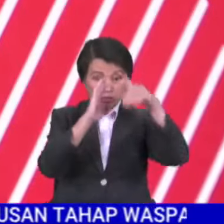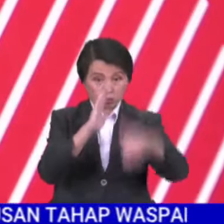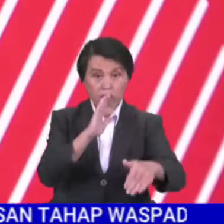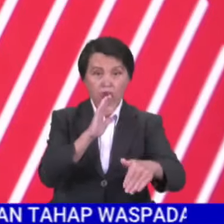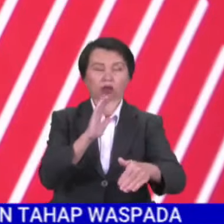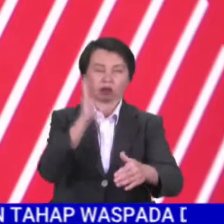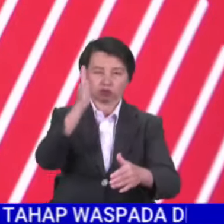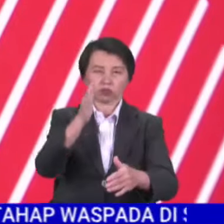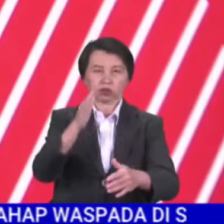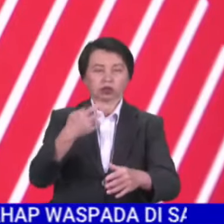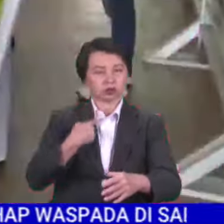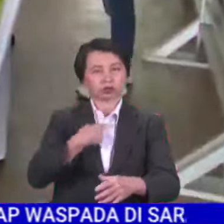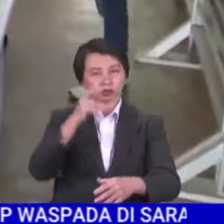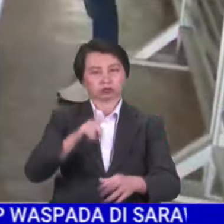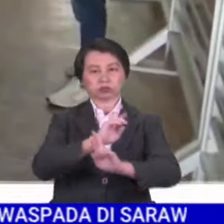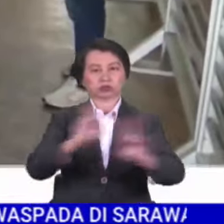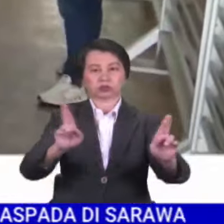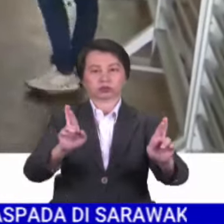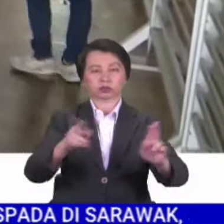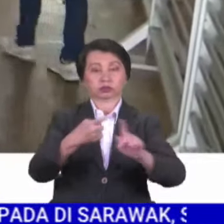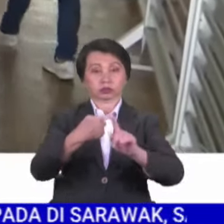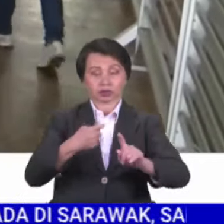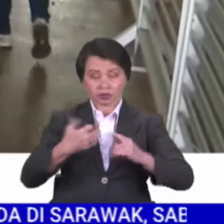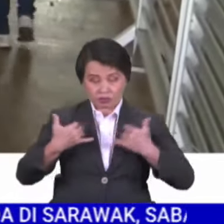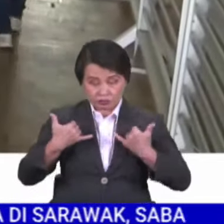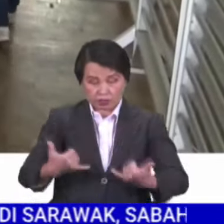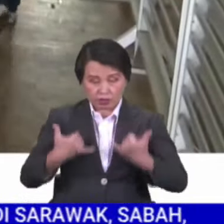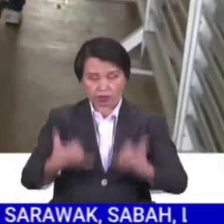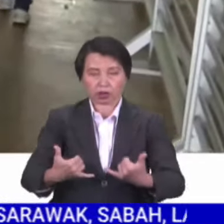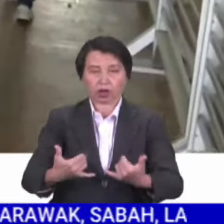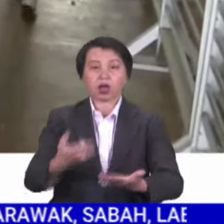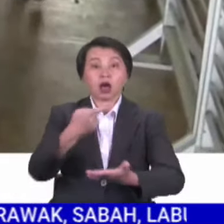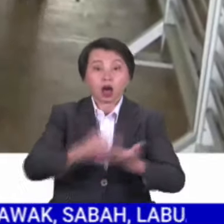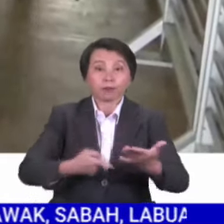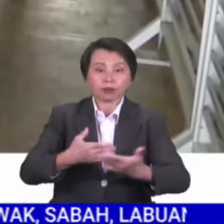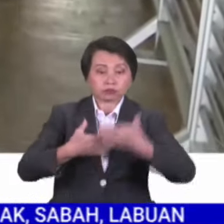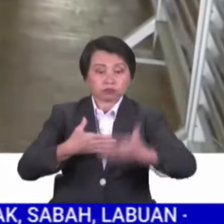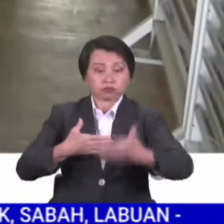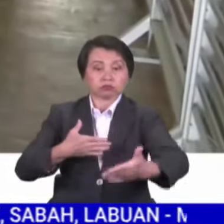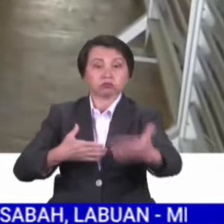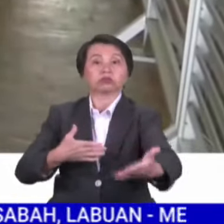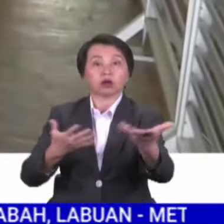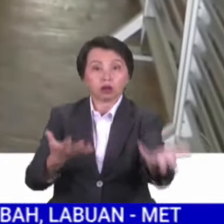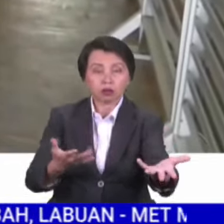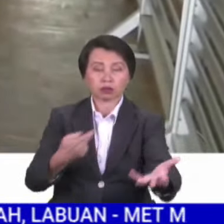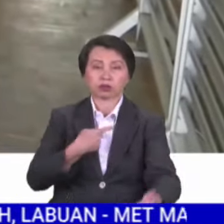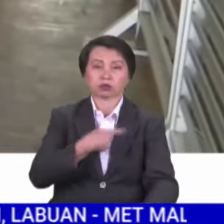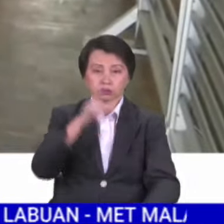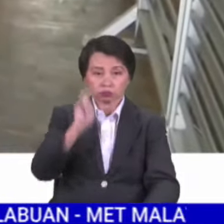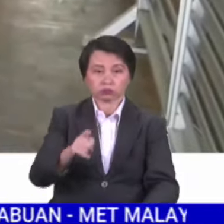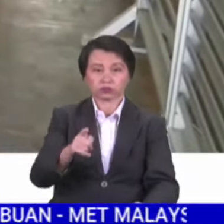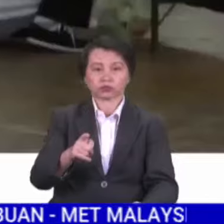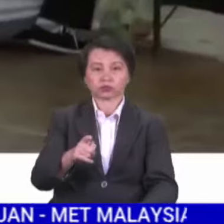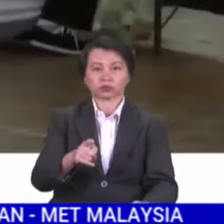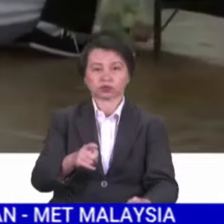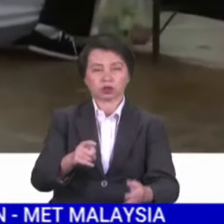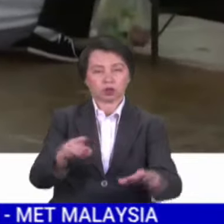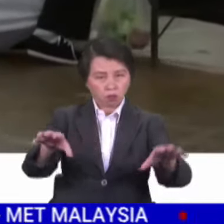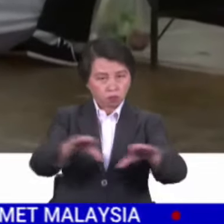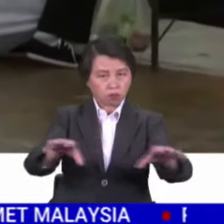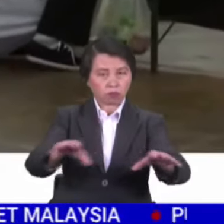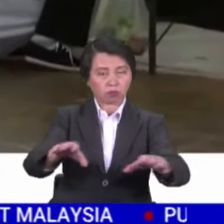sebab itu kita kena bersiap sedia sekarang dan apakah langkah-langkah yang kita, strategi kita untuk